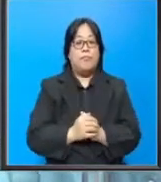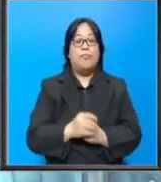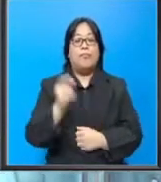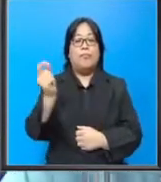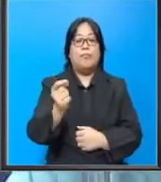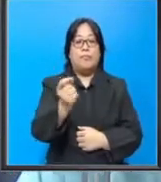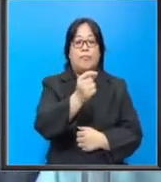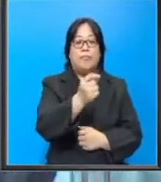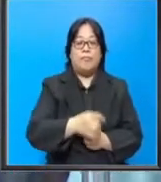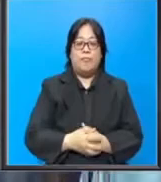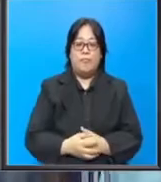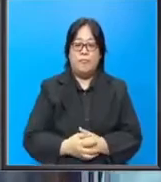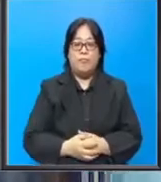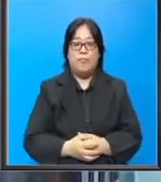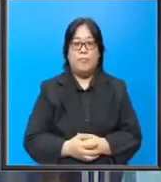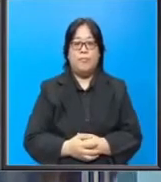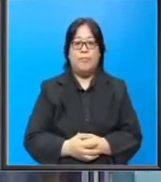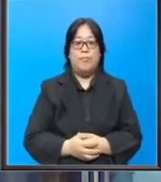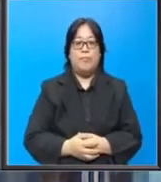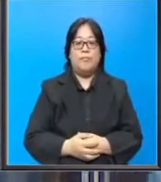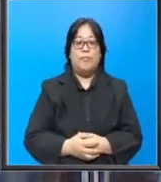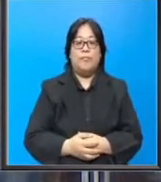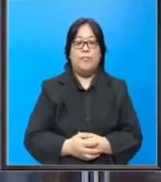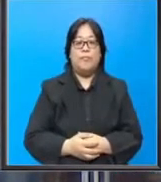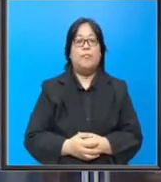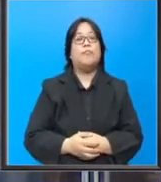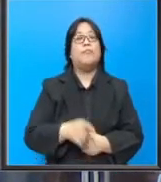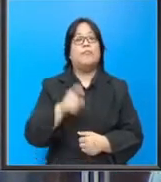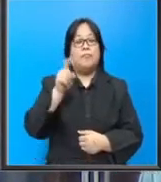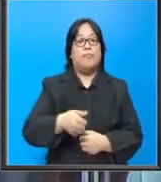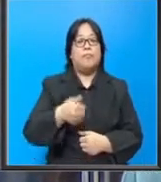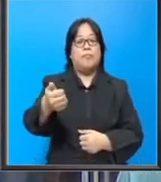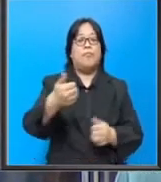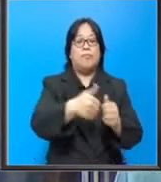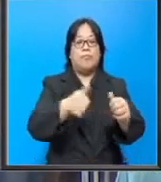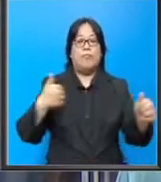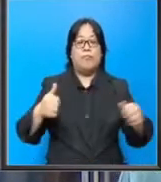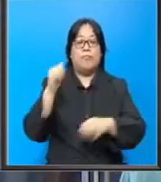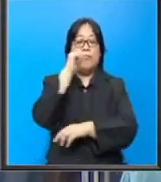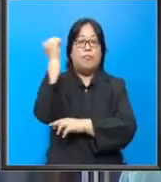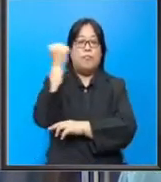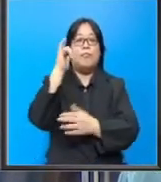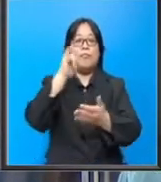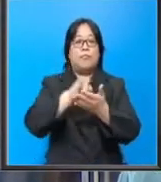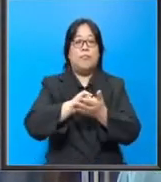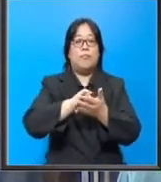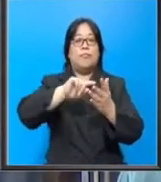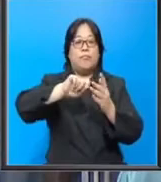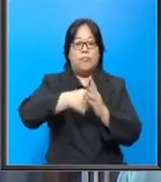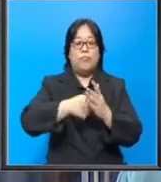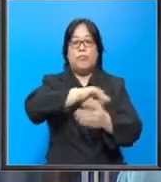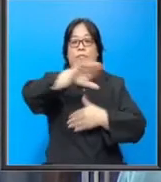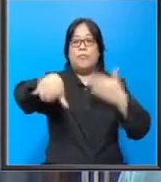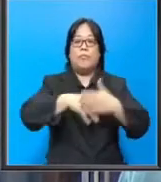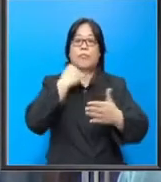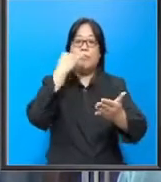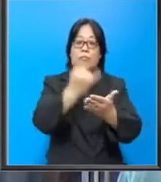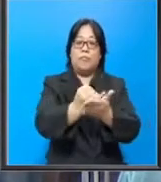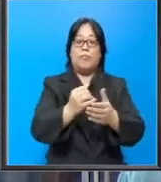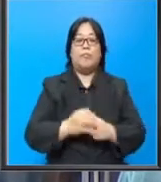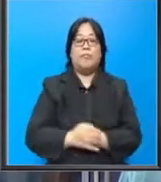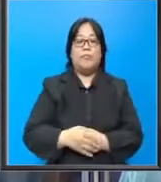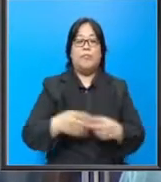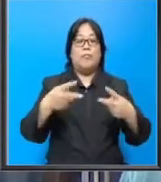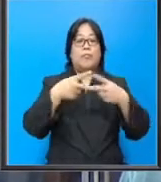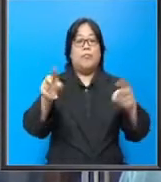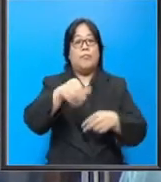istikharah keindahan Miftahul Yusuf hendaklah kamu menjauhi Arab sesungguhnya arah kunci segala kejahatan dalam hadits